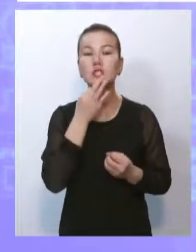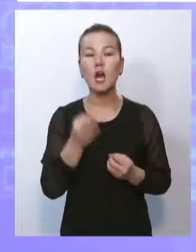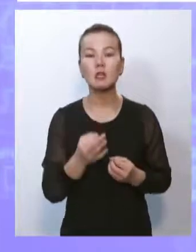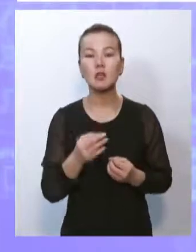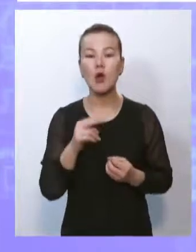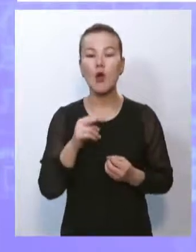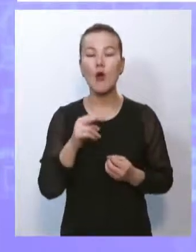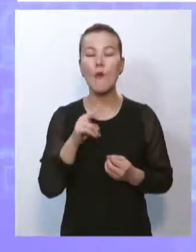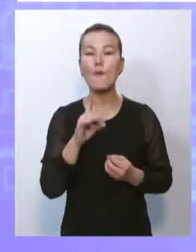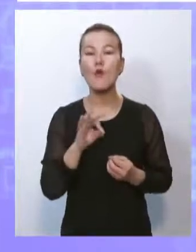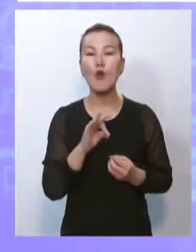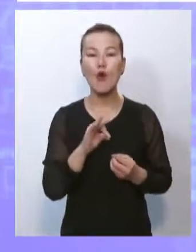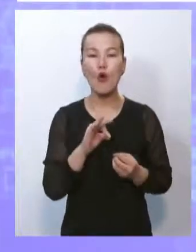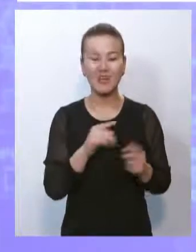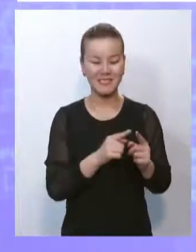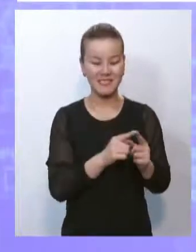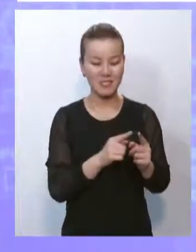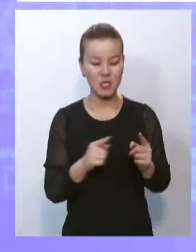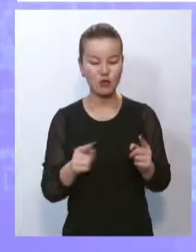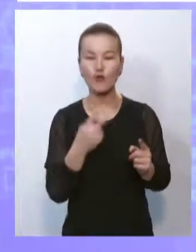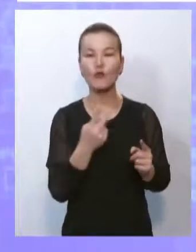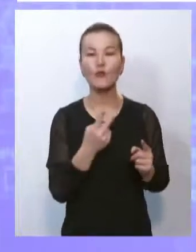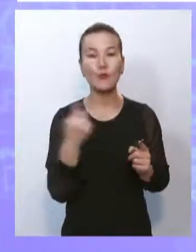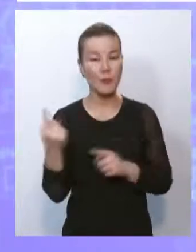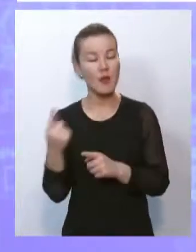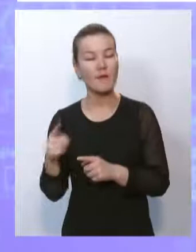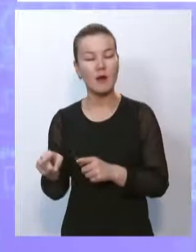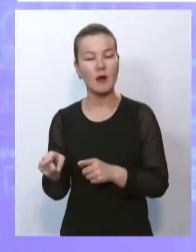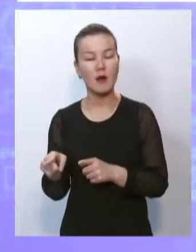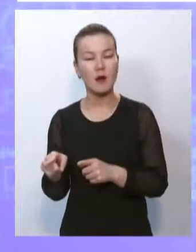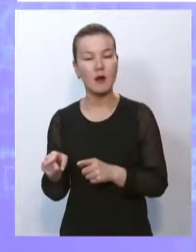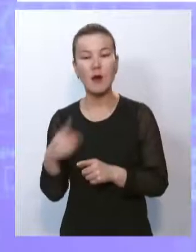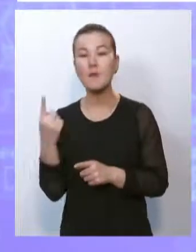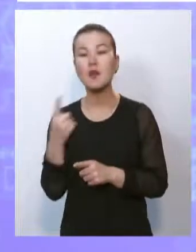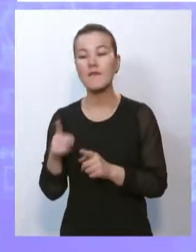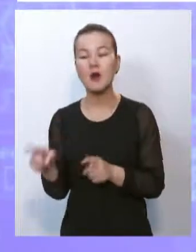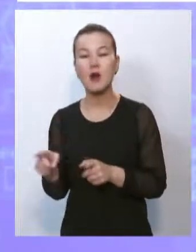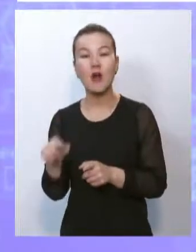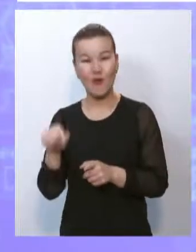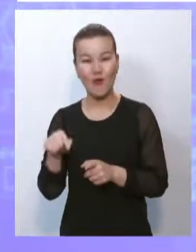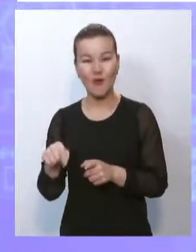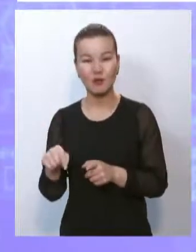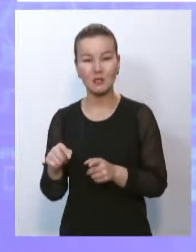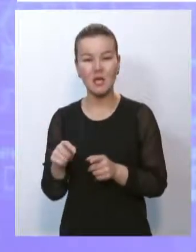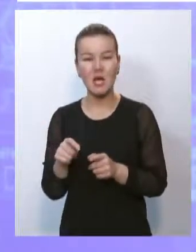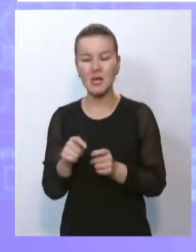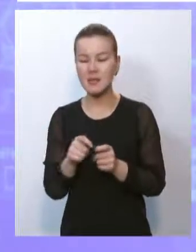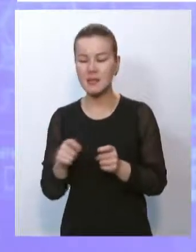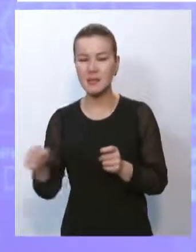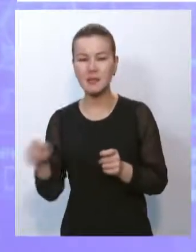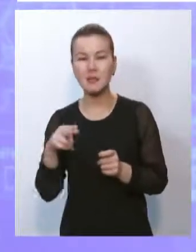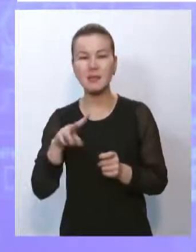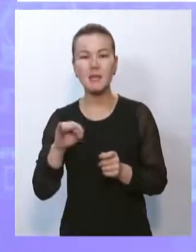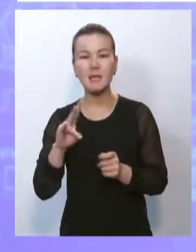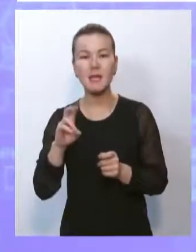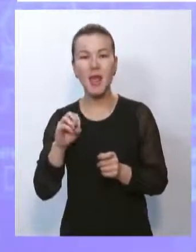про длину первого отрезка он длиннее 2 на